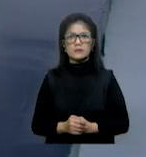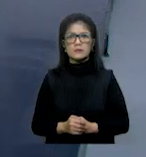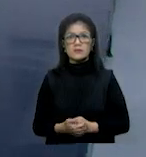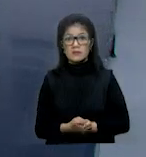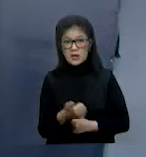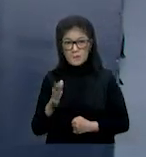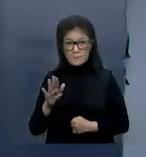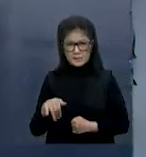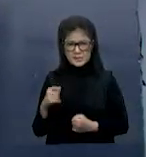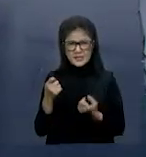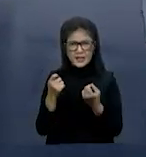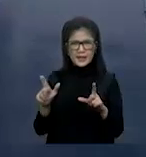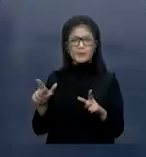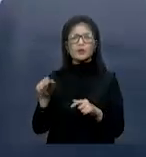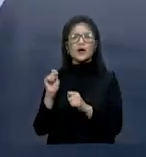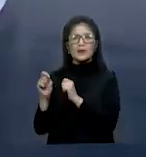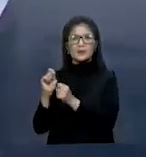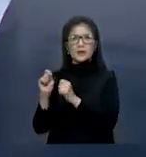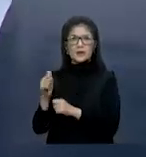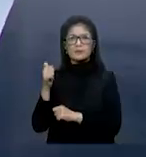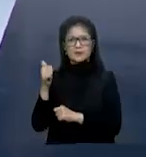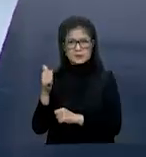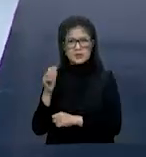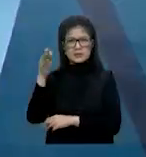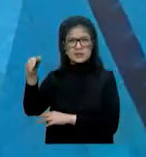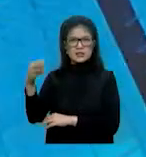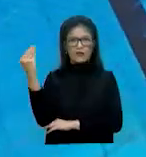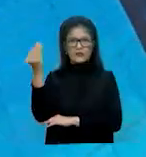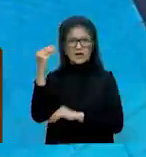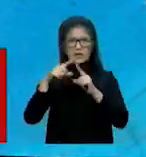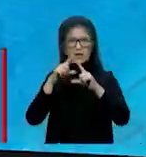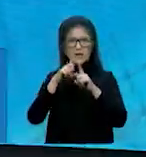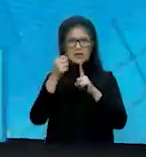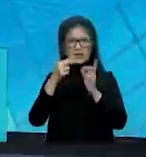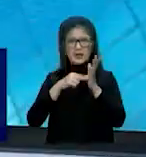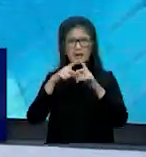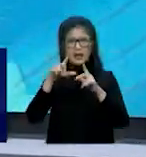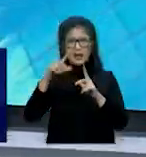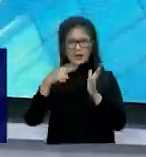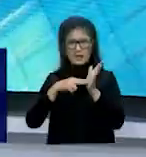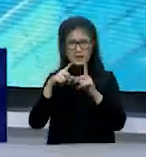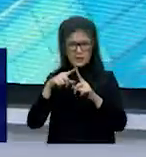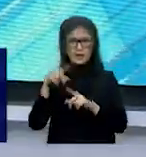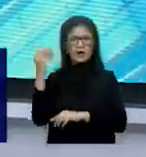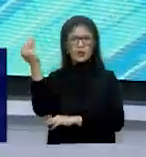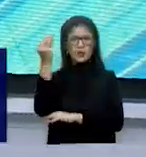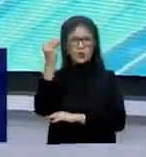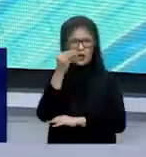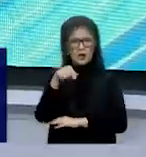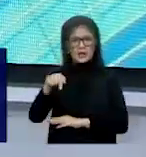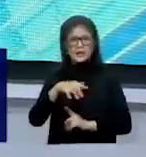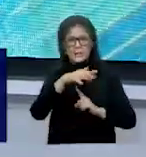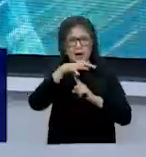Pemirsa, Anda yang masih menikmati libur Lebaran bisa menjajal wisata adrenalin. Berpetualang terbang menggunakan paralayang